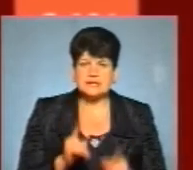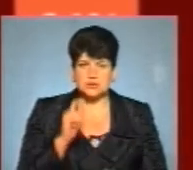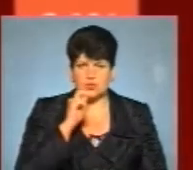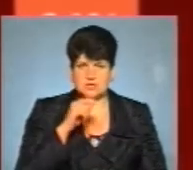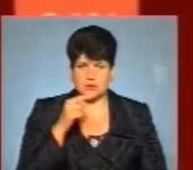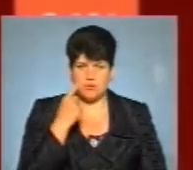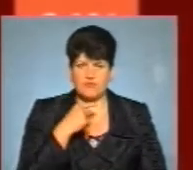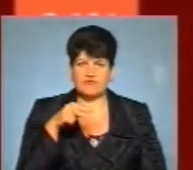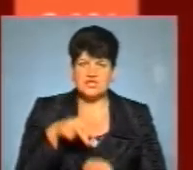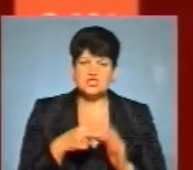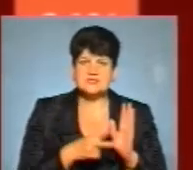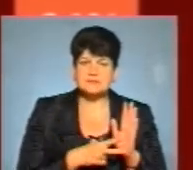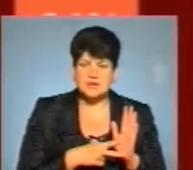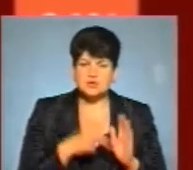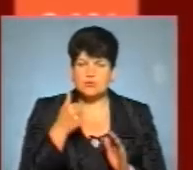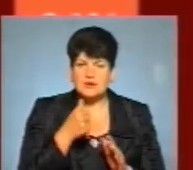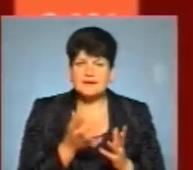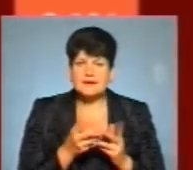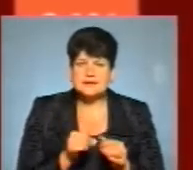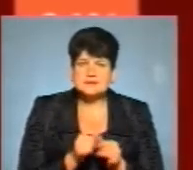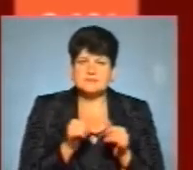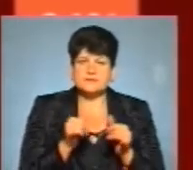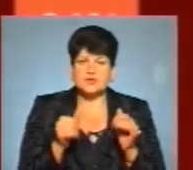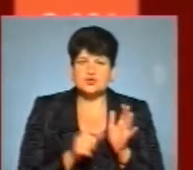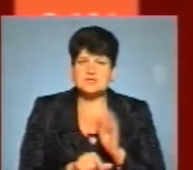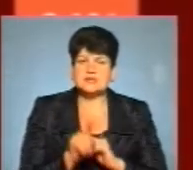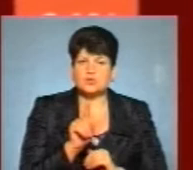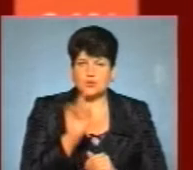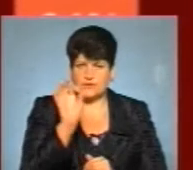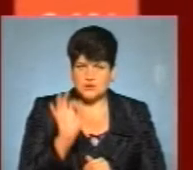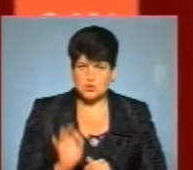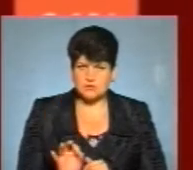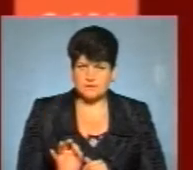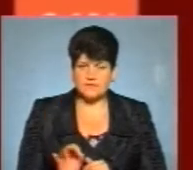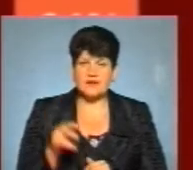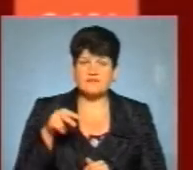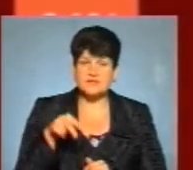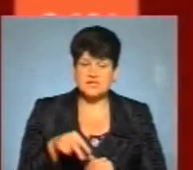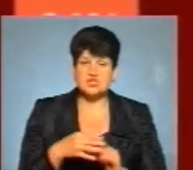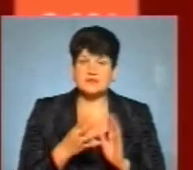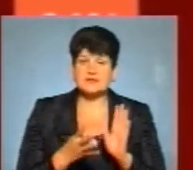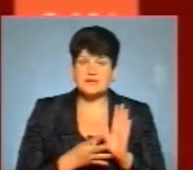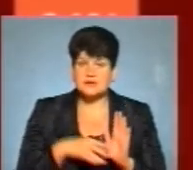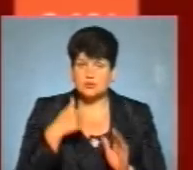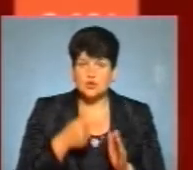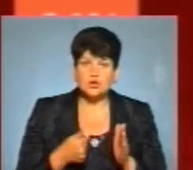У 2017-му ця кількість зросла до 61%, а у 2019-му